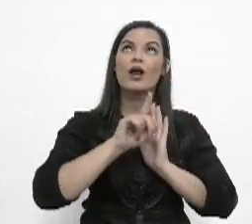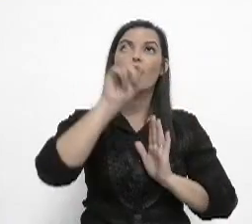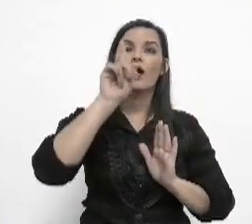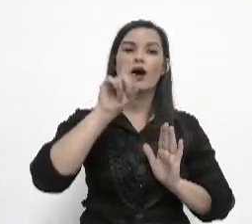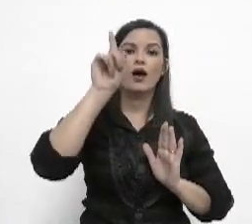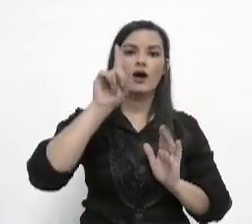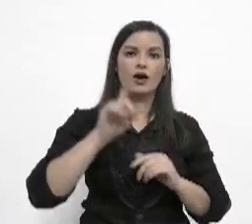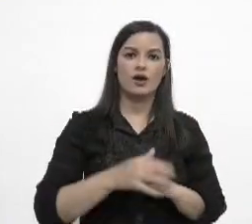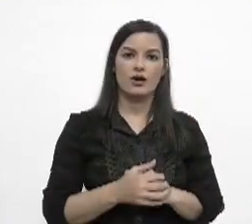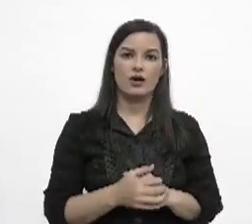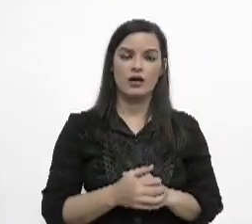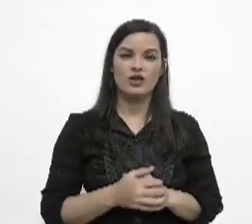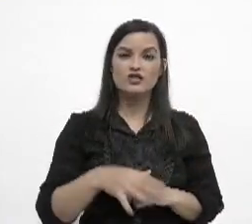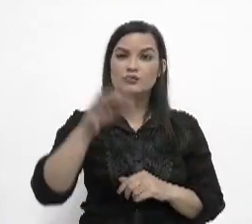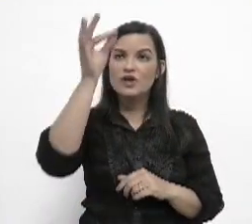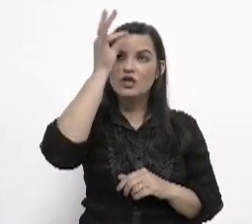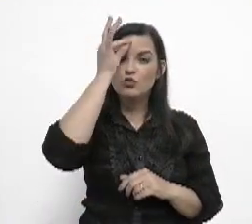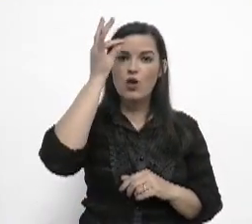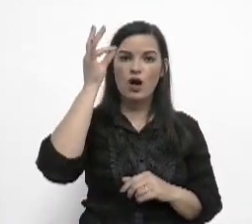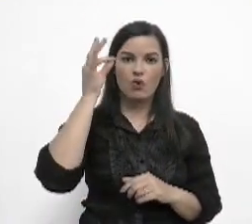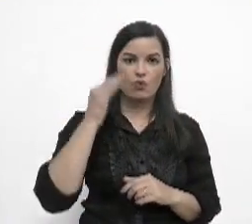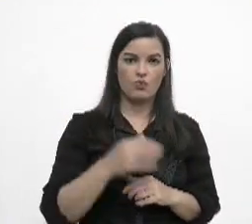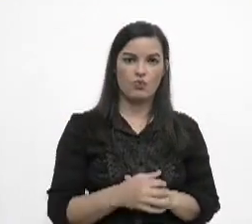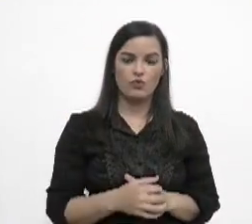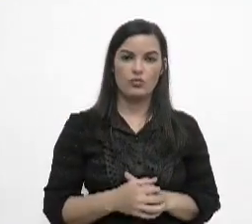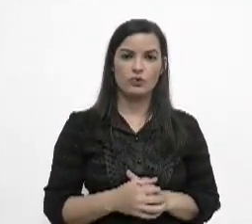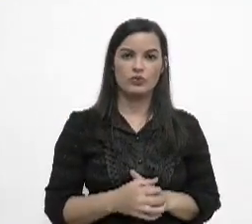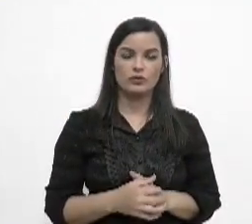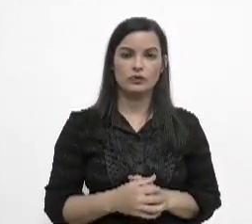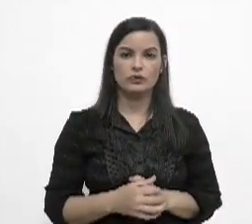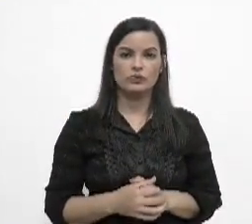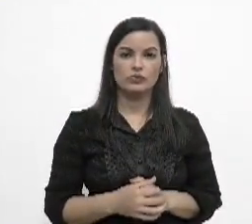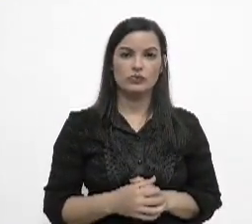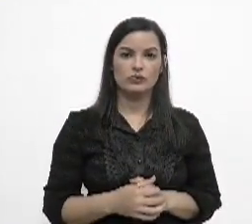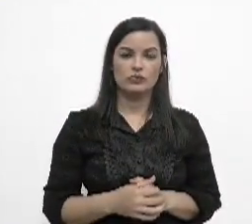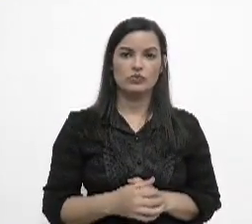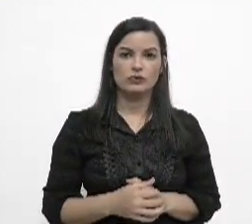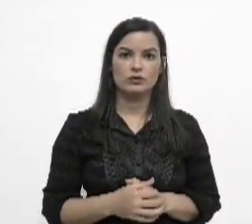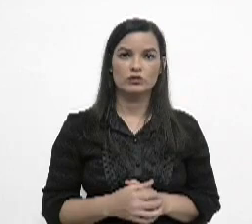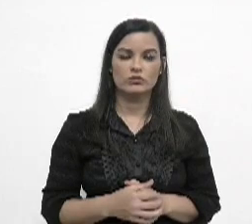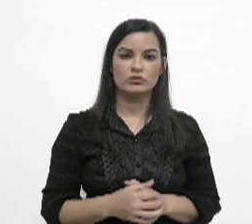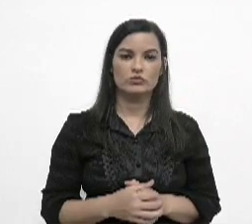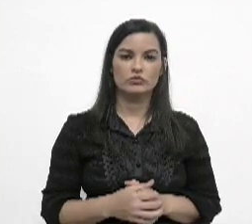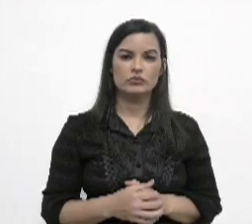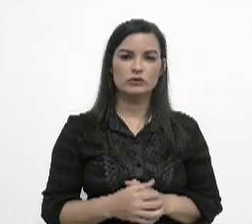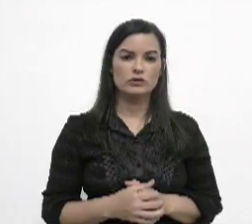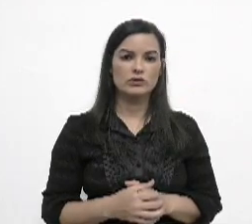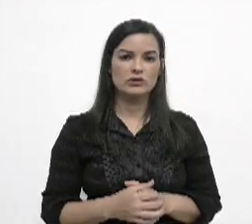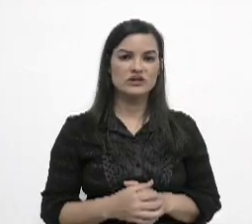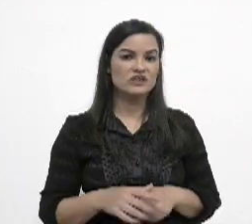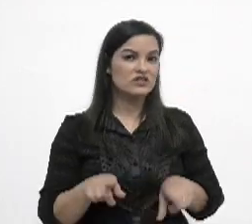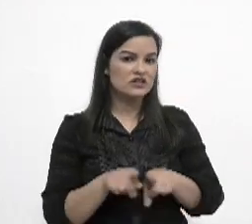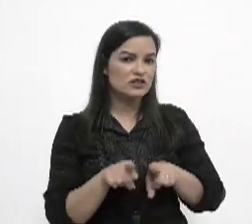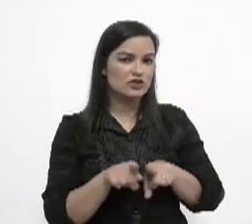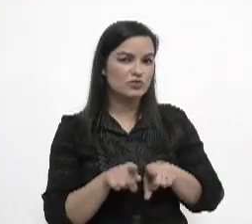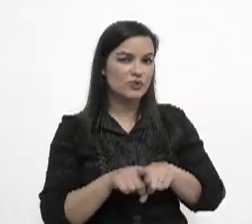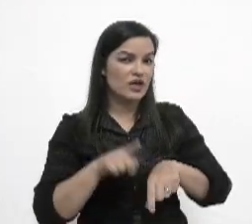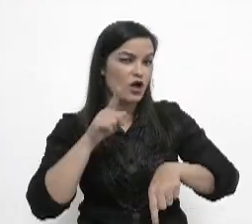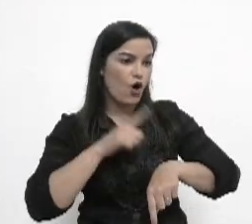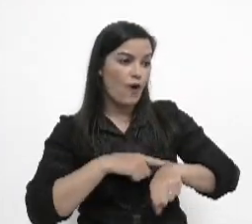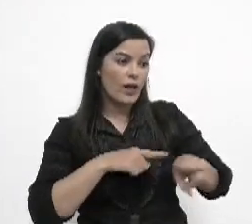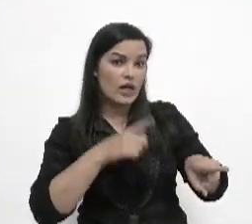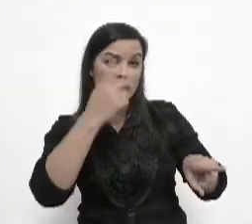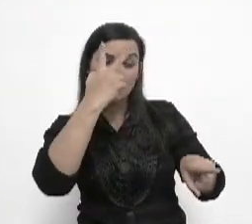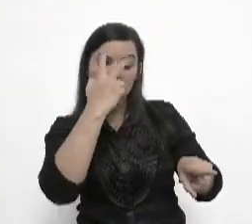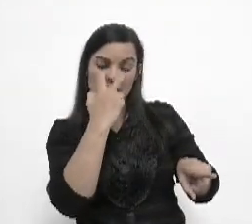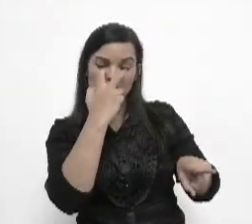다시 보게 한 것은 지금까지 사울이 보았던 것이 아니라 새로운 것을 보도록 하기 위함이었습니다. Momento em que ele estava cego e agora passa a ver